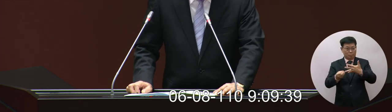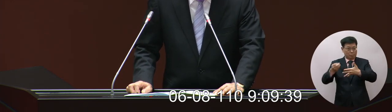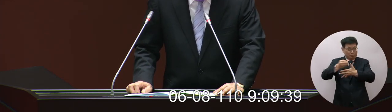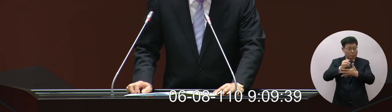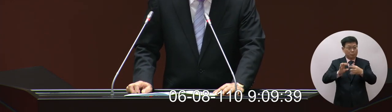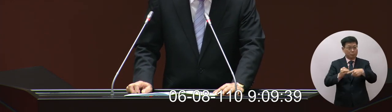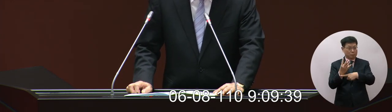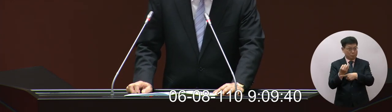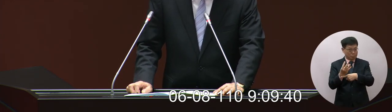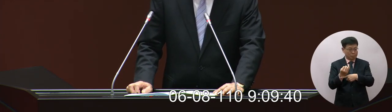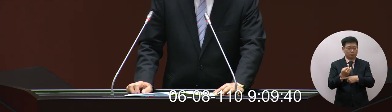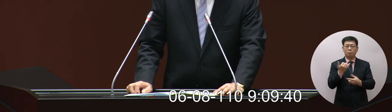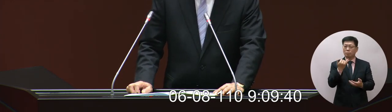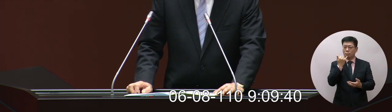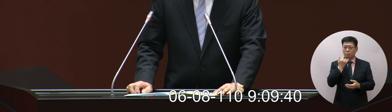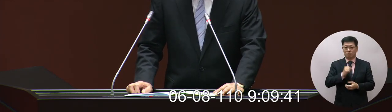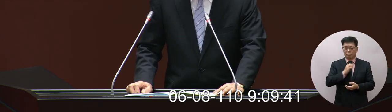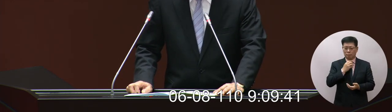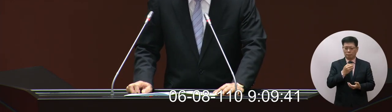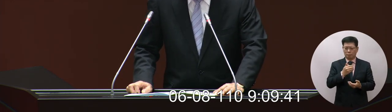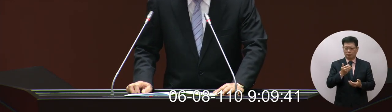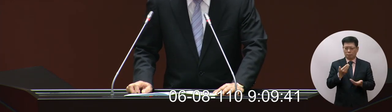估仍达到